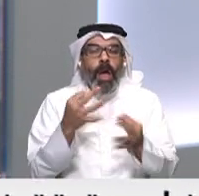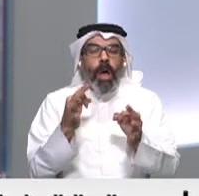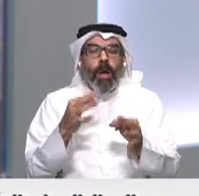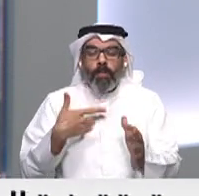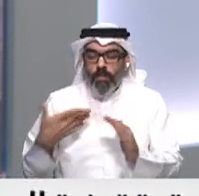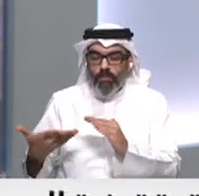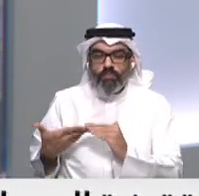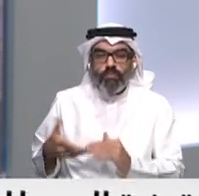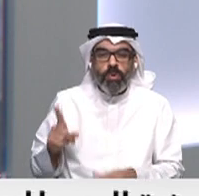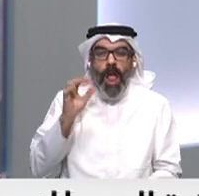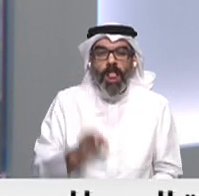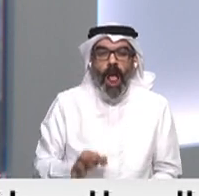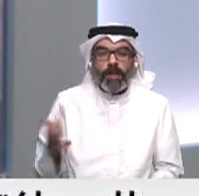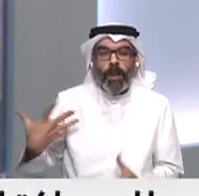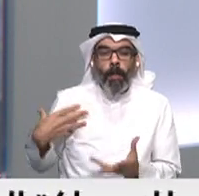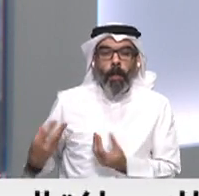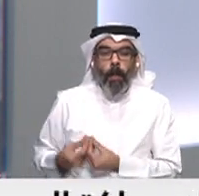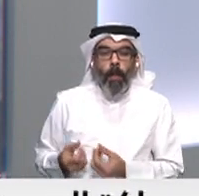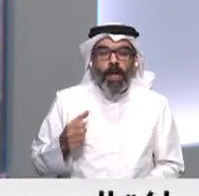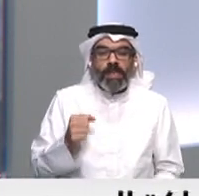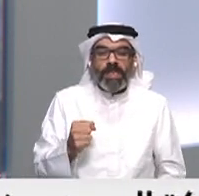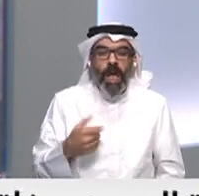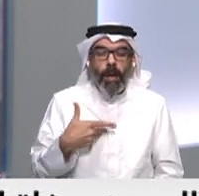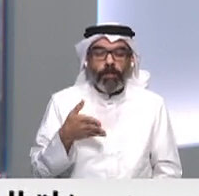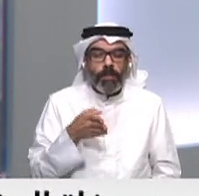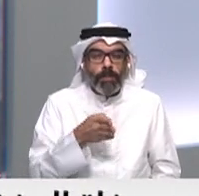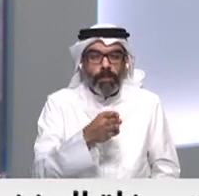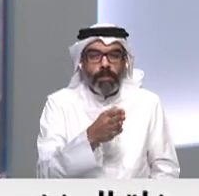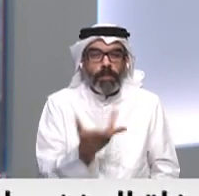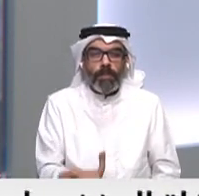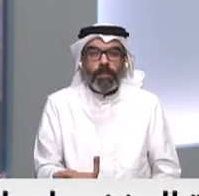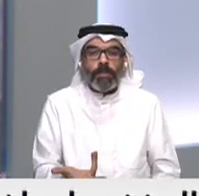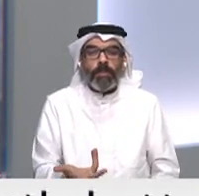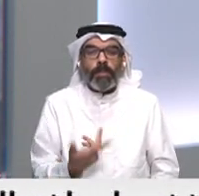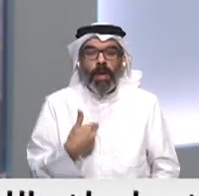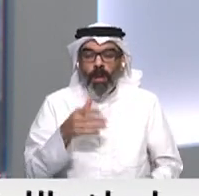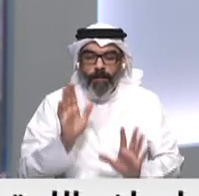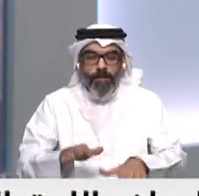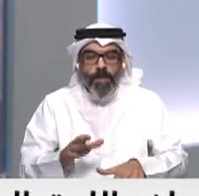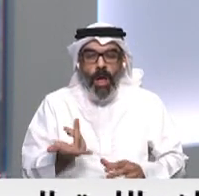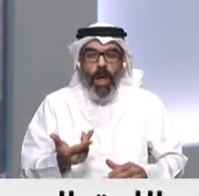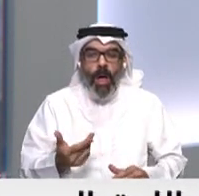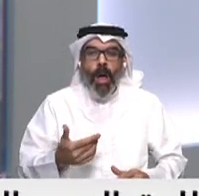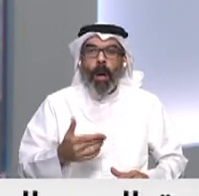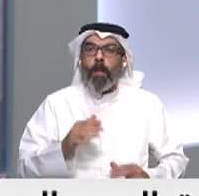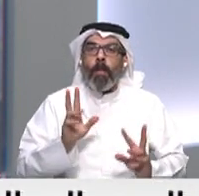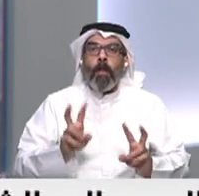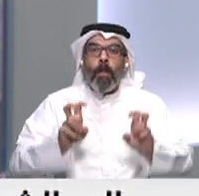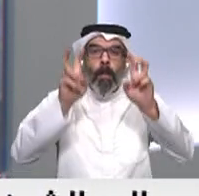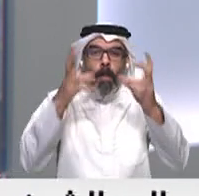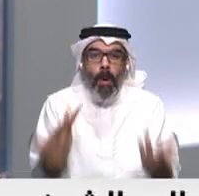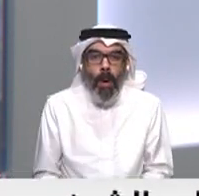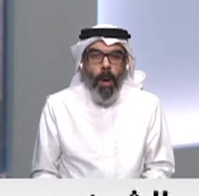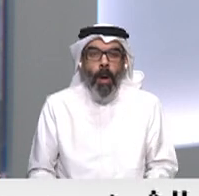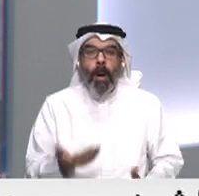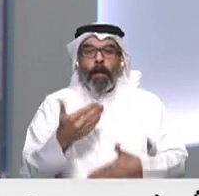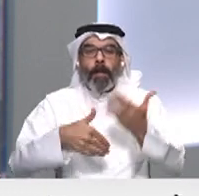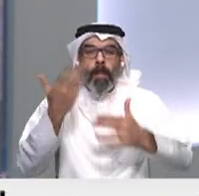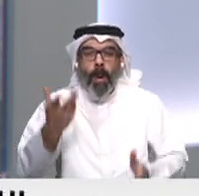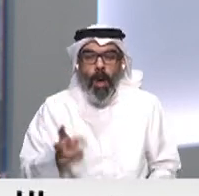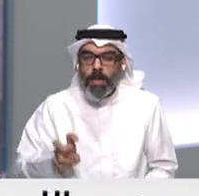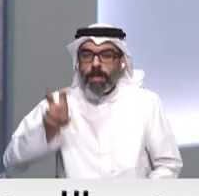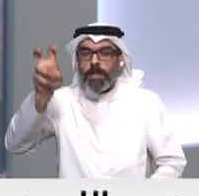مرافق. هذا فضلا عن بعض الصعوبات المتعلقة بعدم تأهيل وتهيئة المباني والمرافق العامة